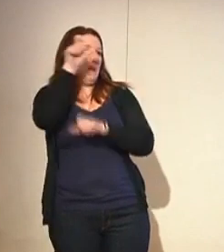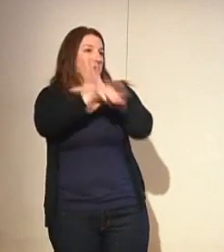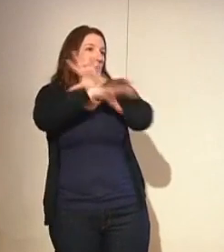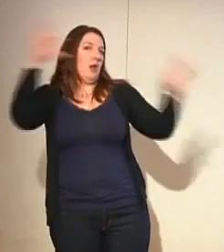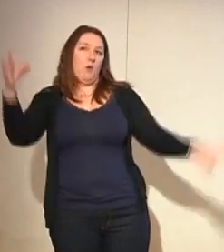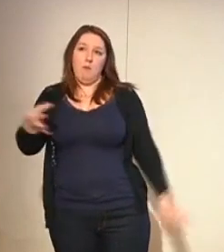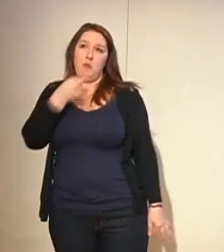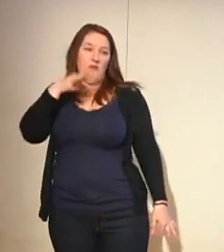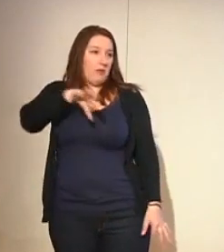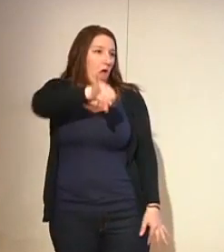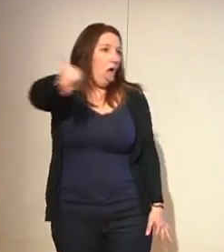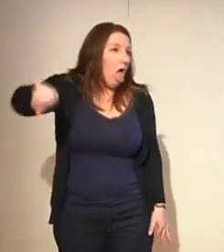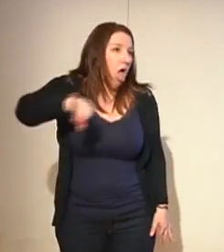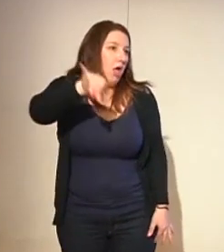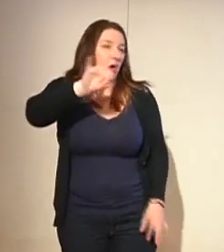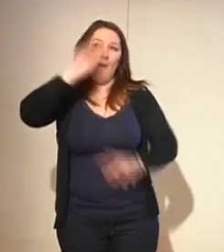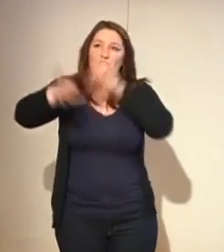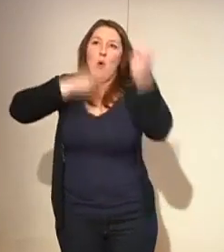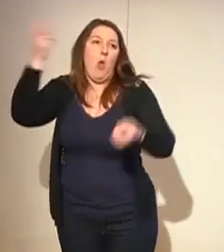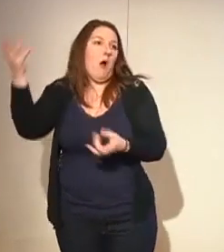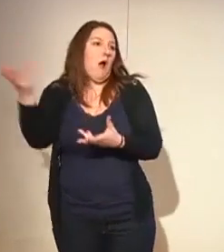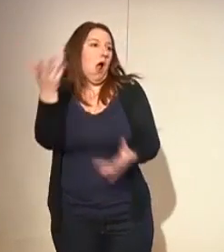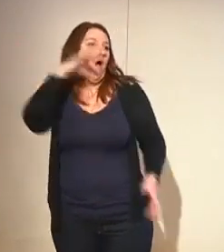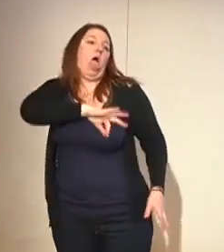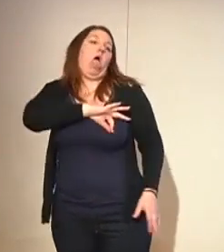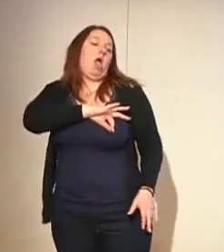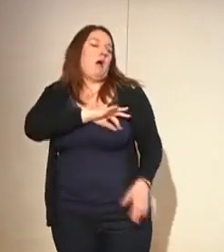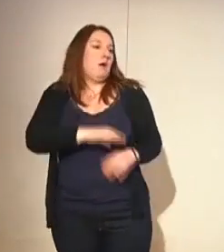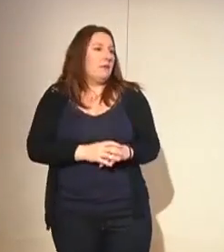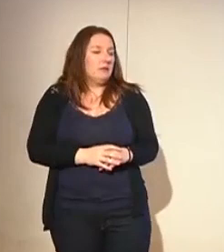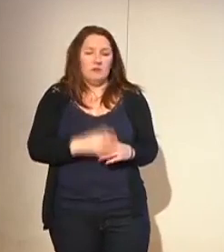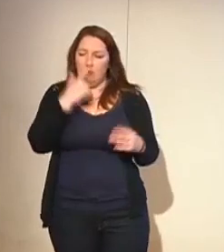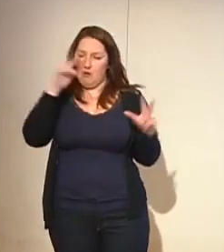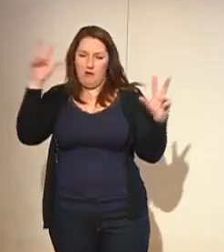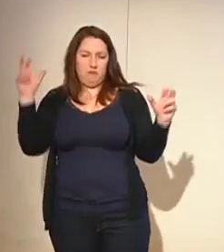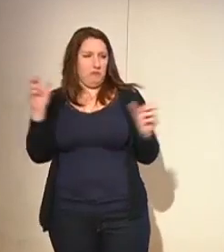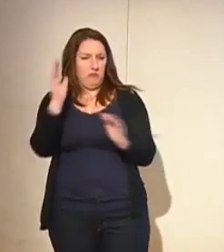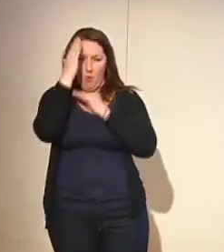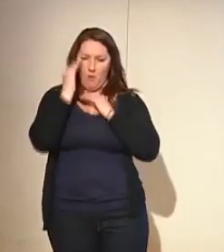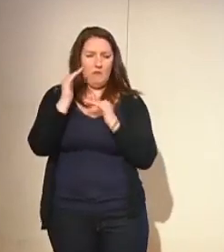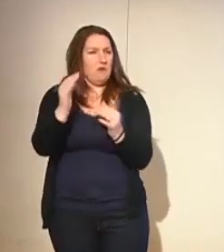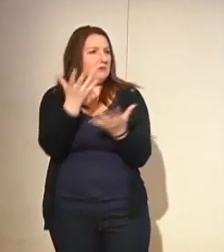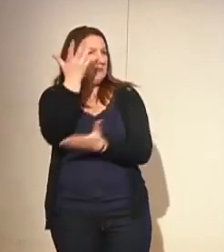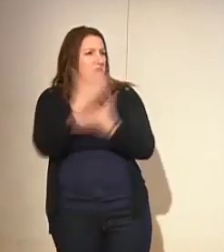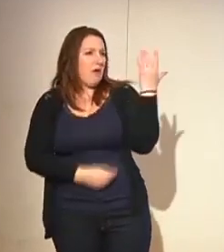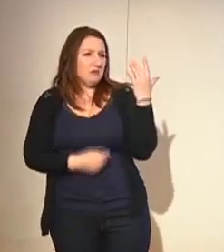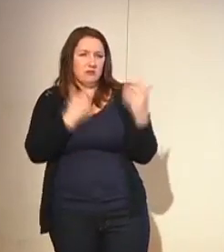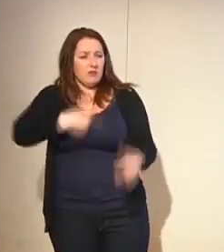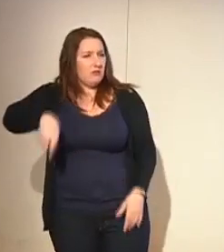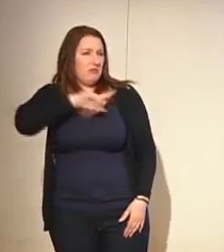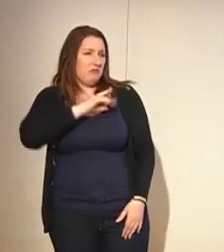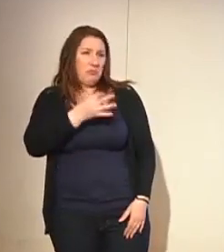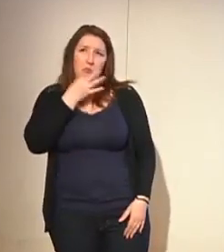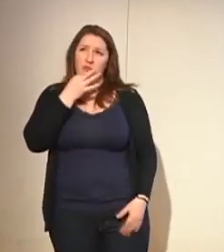et un voleur en puissance le climat de suspicion permanent ne bénéficie à personne et surtout pas à